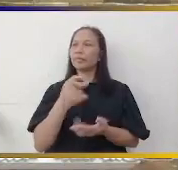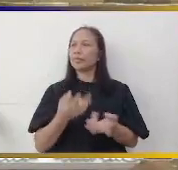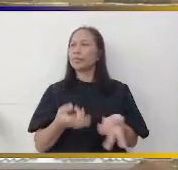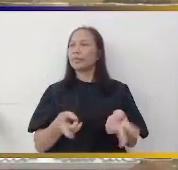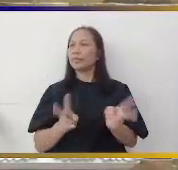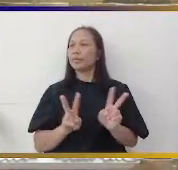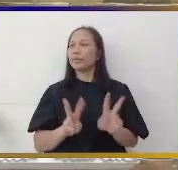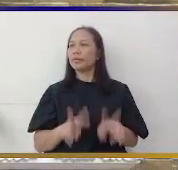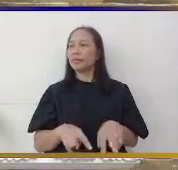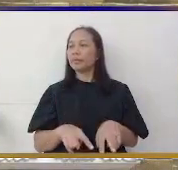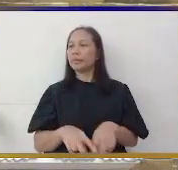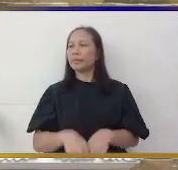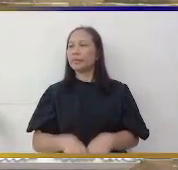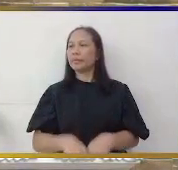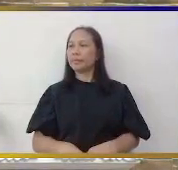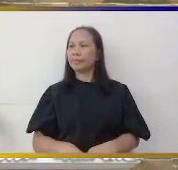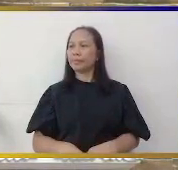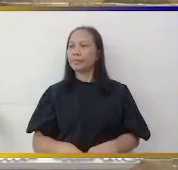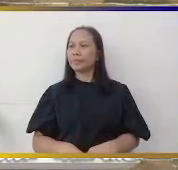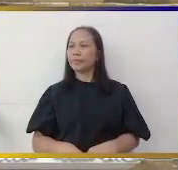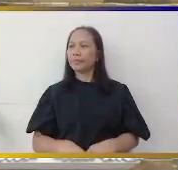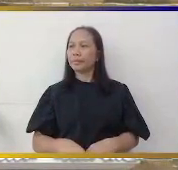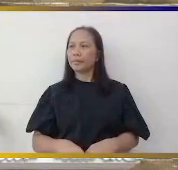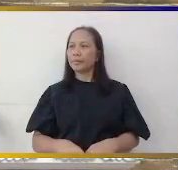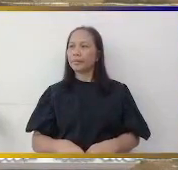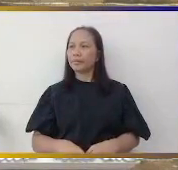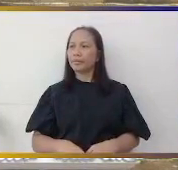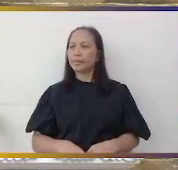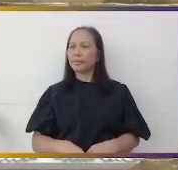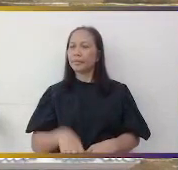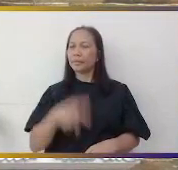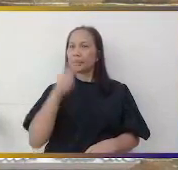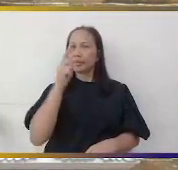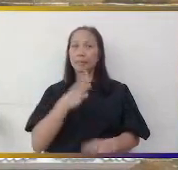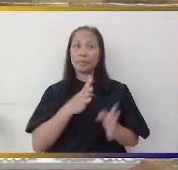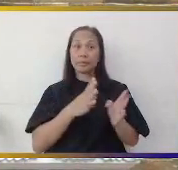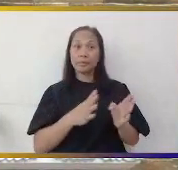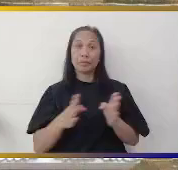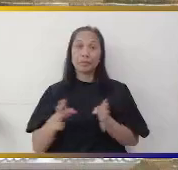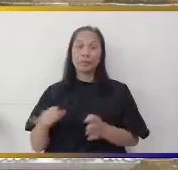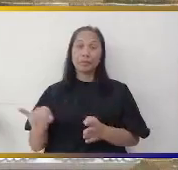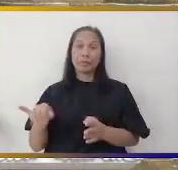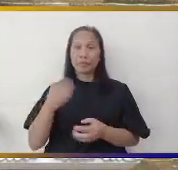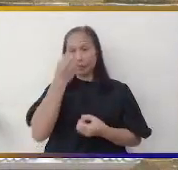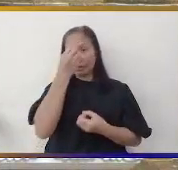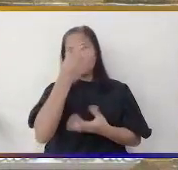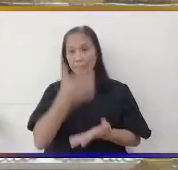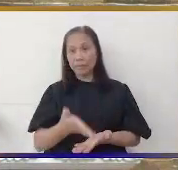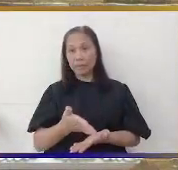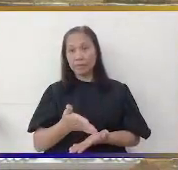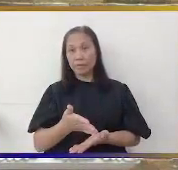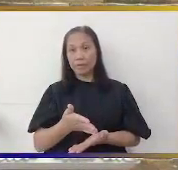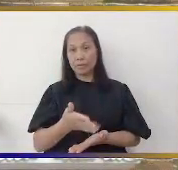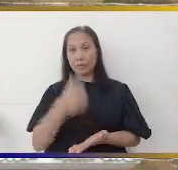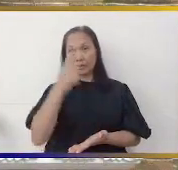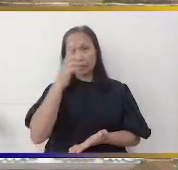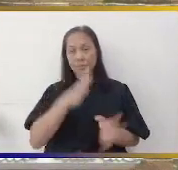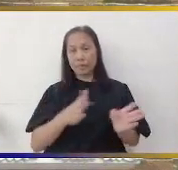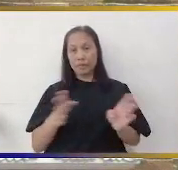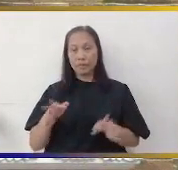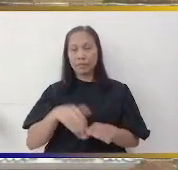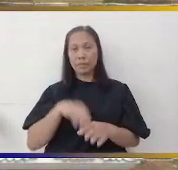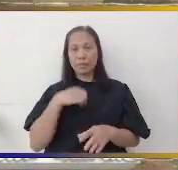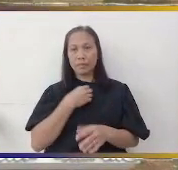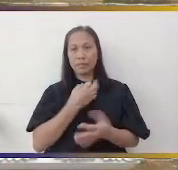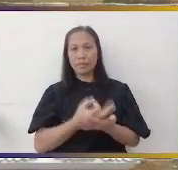value you see that kayy God's planning obing money